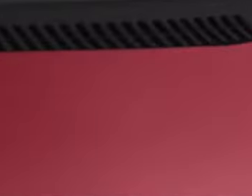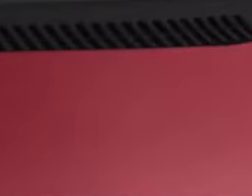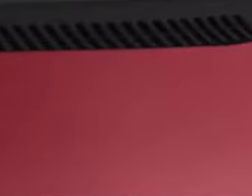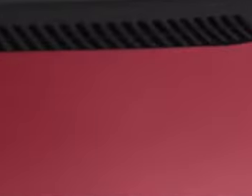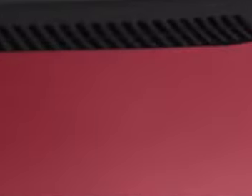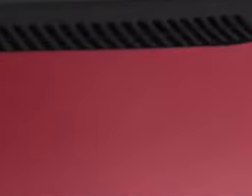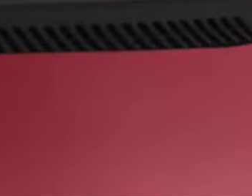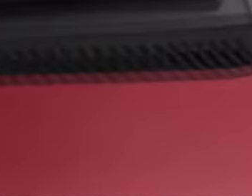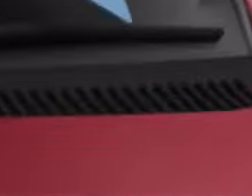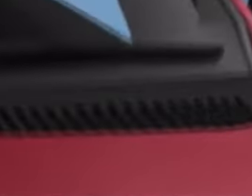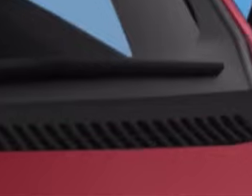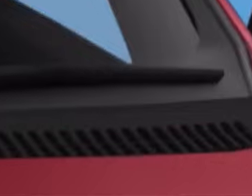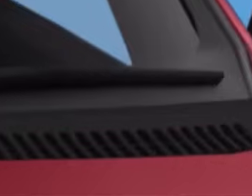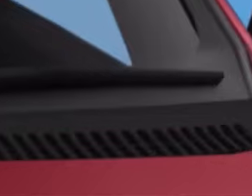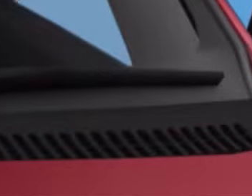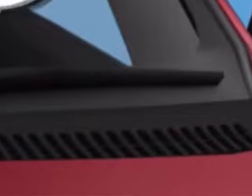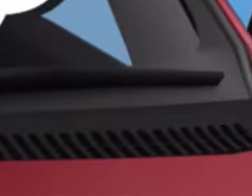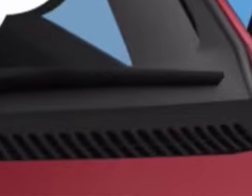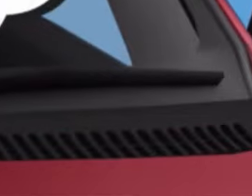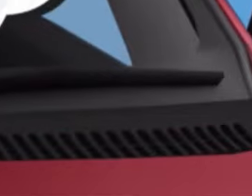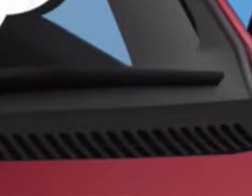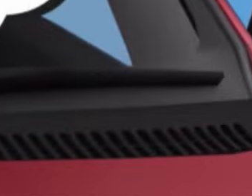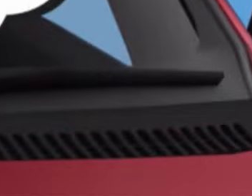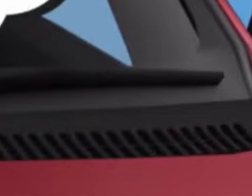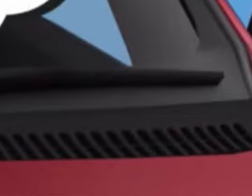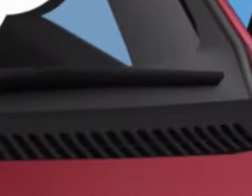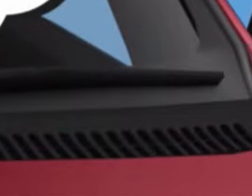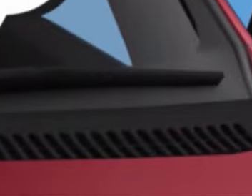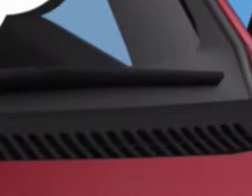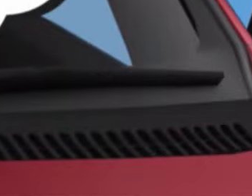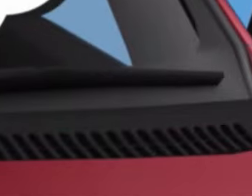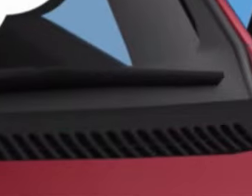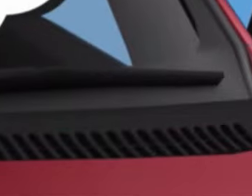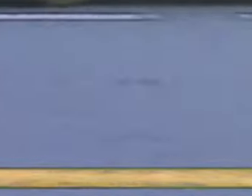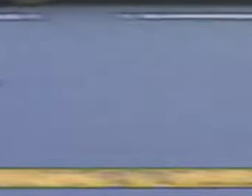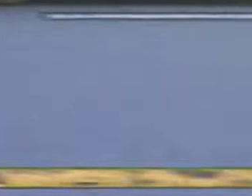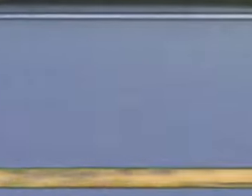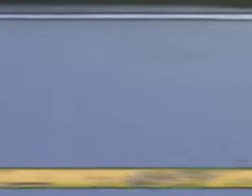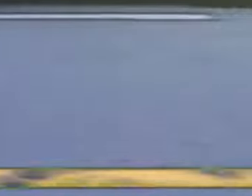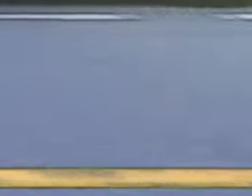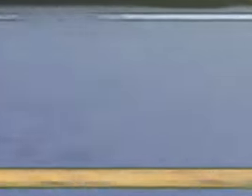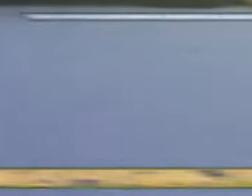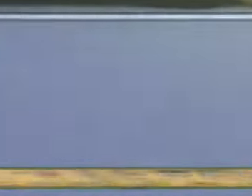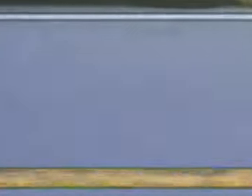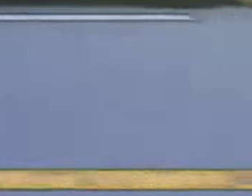Sebelum memulakan perjalanan, pastikan dokumen perjalanan anda lengkap.